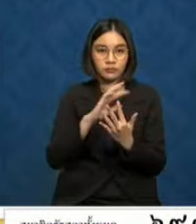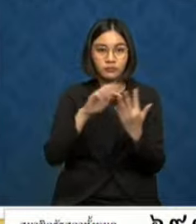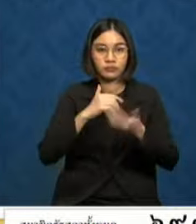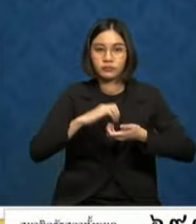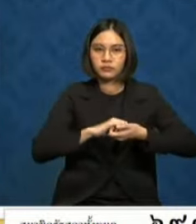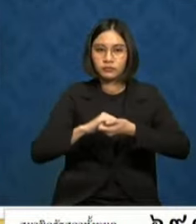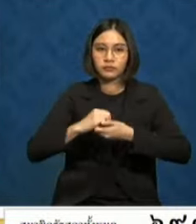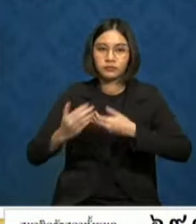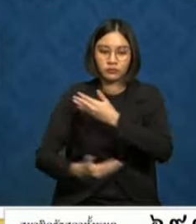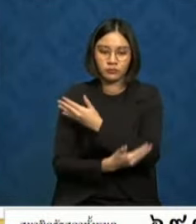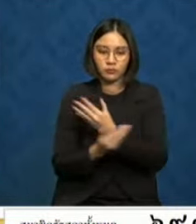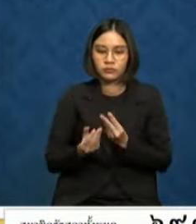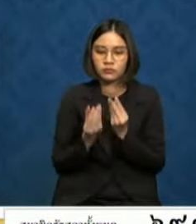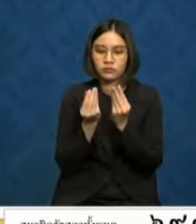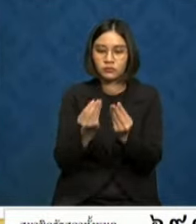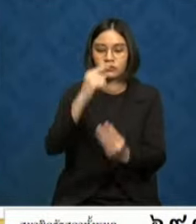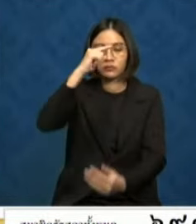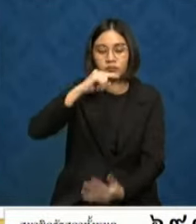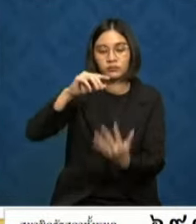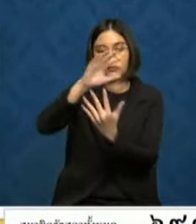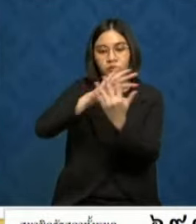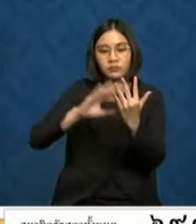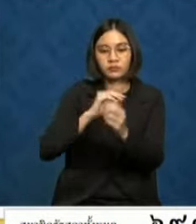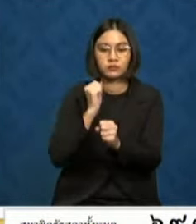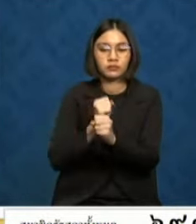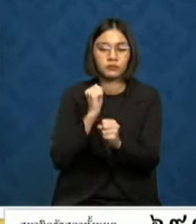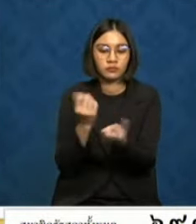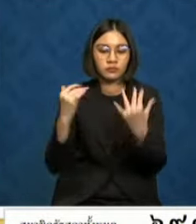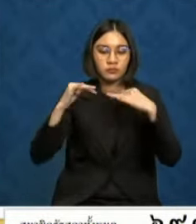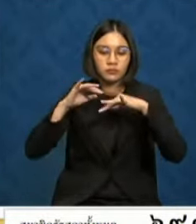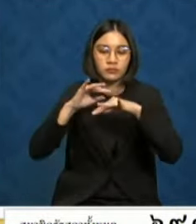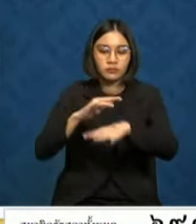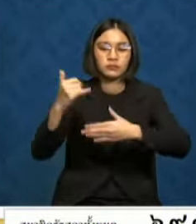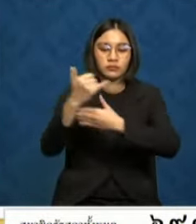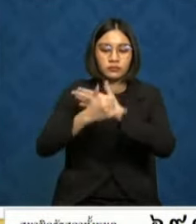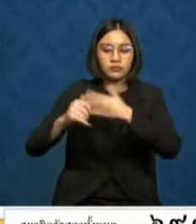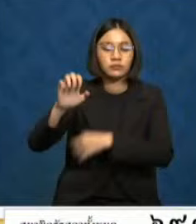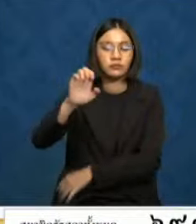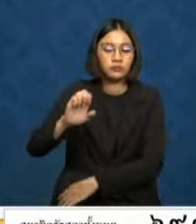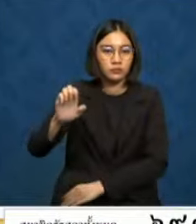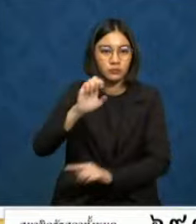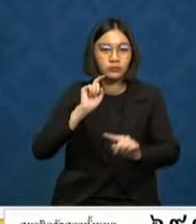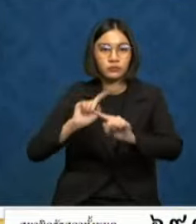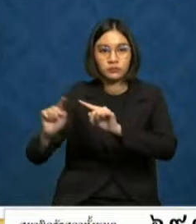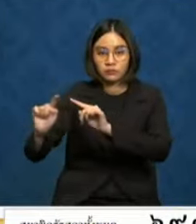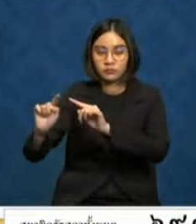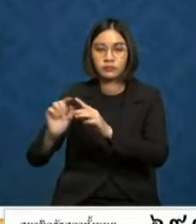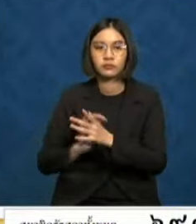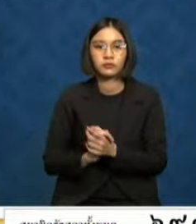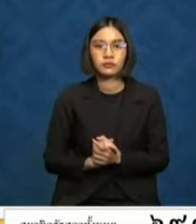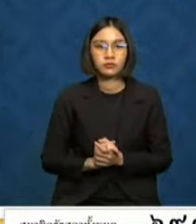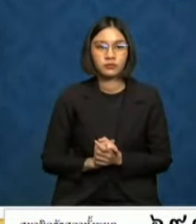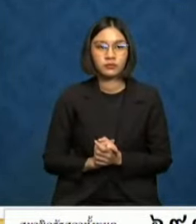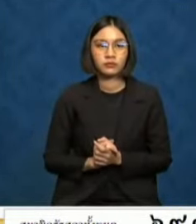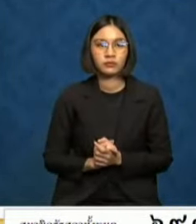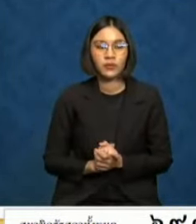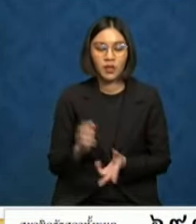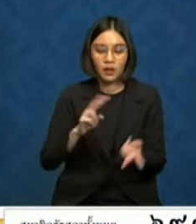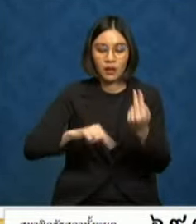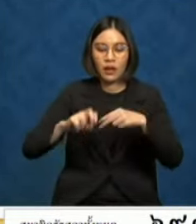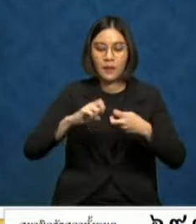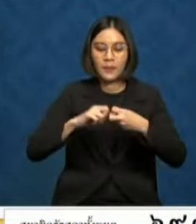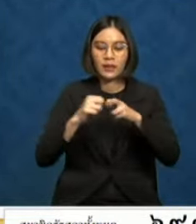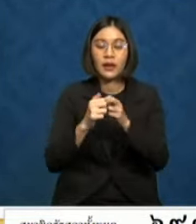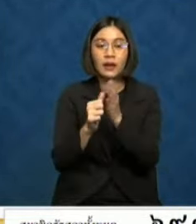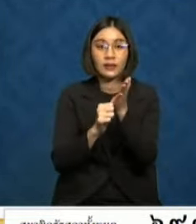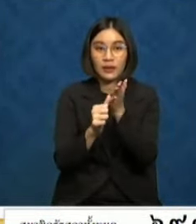มือที่ให้โอกาสประเทศไทยได้ทำงานร่วมกันกับประเทศสหภาพยุโรปรวมทั้งหาทางแ